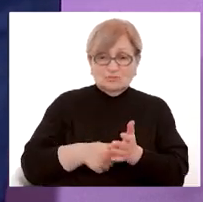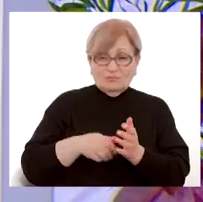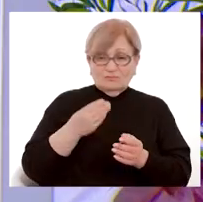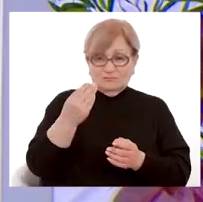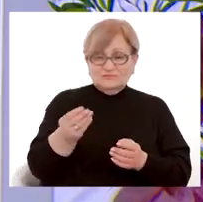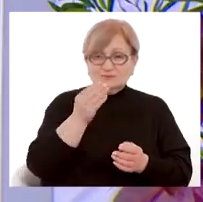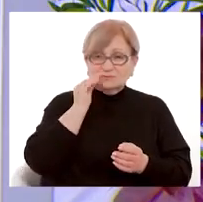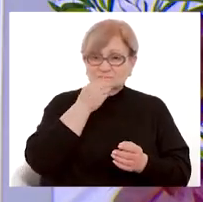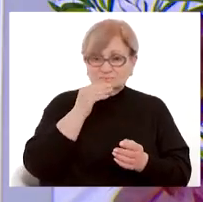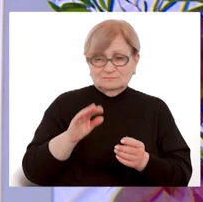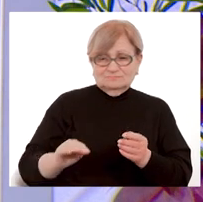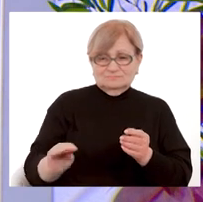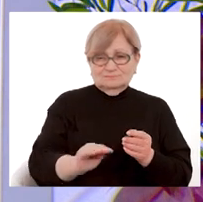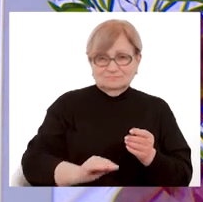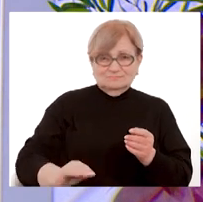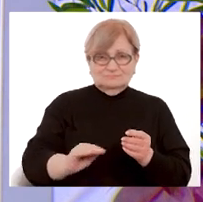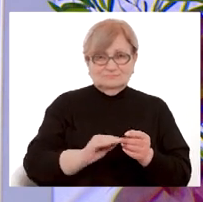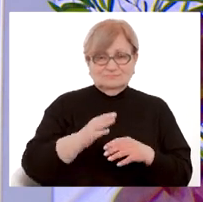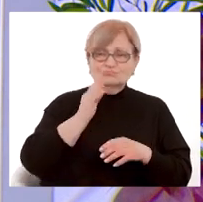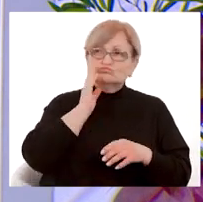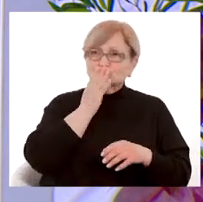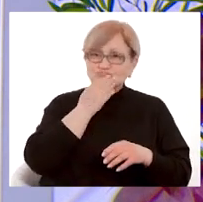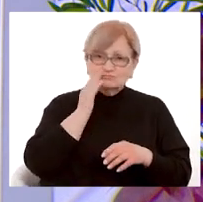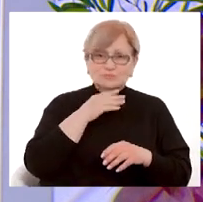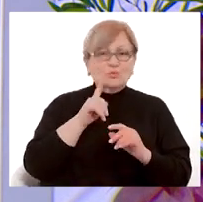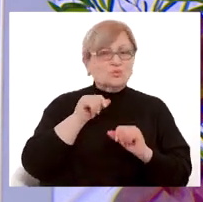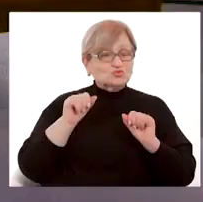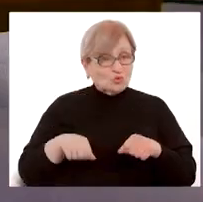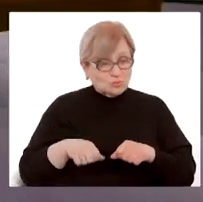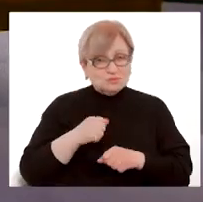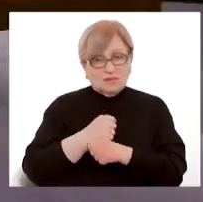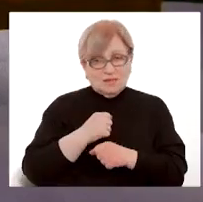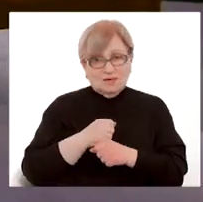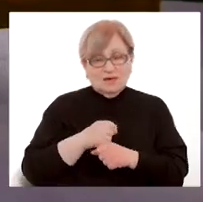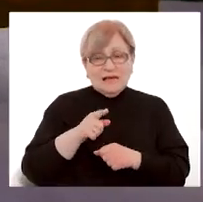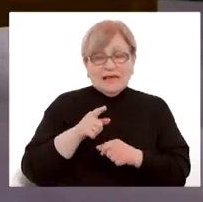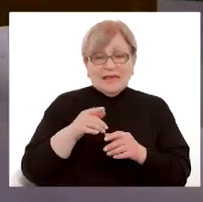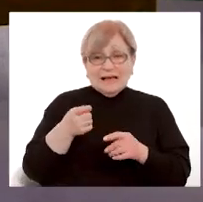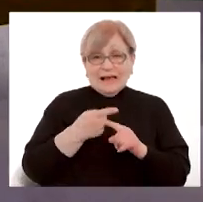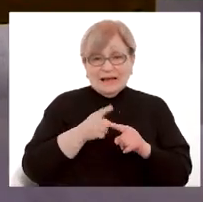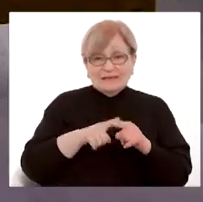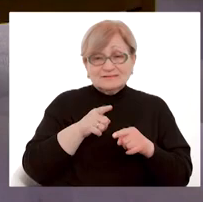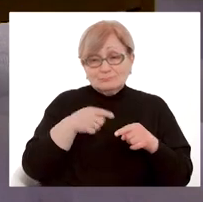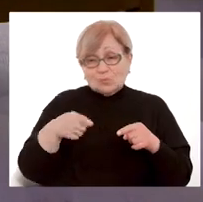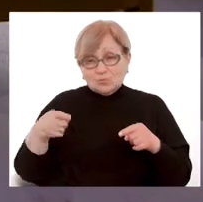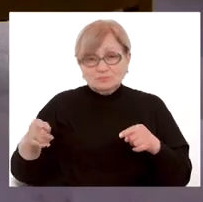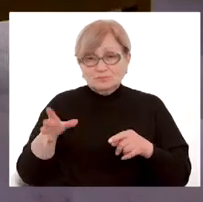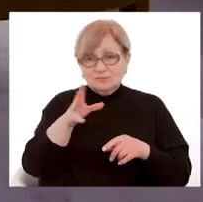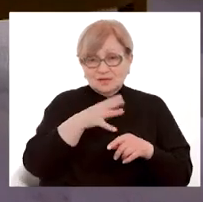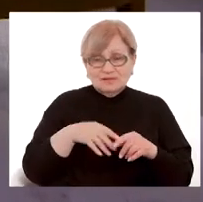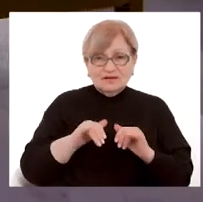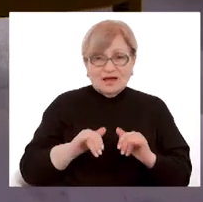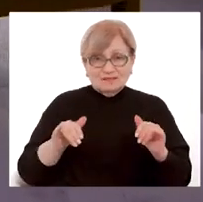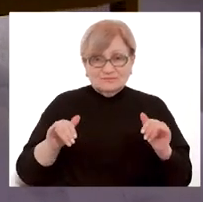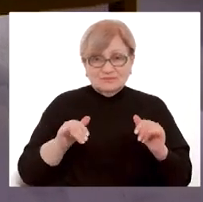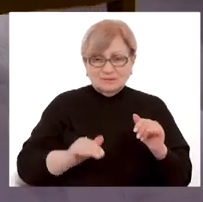დახმარებით, მოასუფთავოს თვითონაც ვთქვათ, ესე წაისვას ვთქვათ, როგორც მოახერხებს. ანუ აი ეს პროცესი ყველა ეტაპზე, განვითარების ყველა